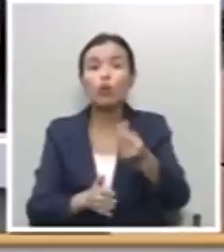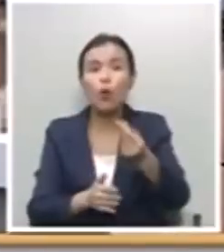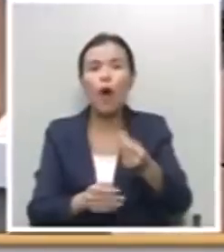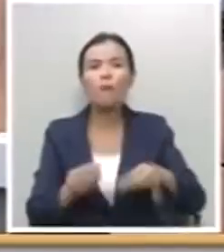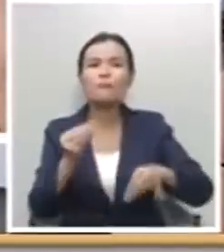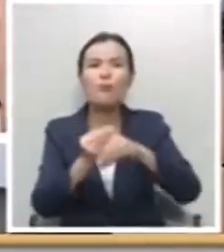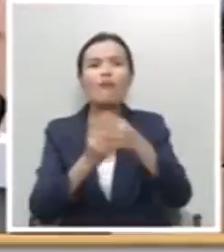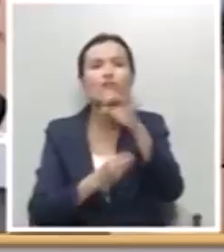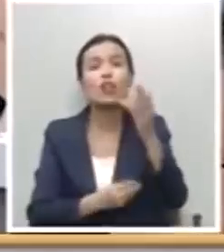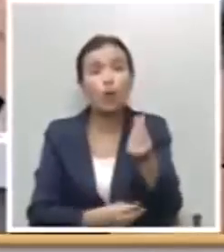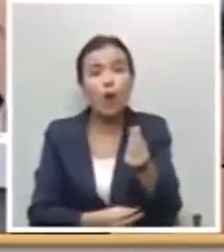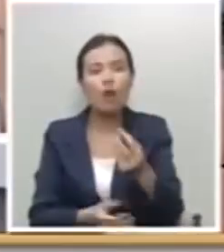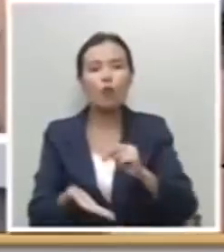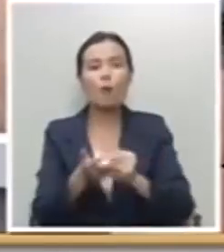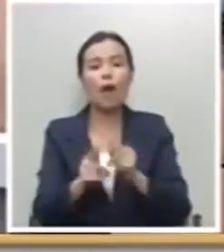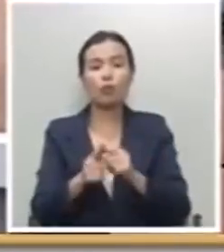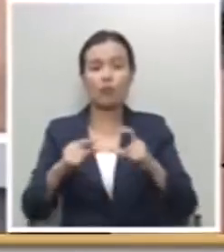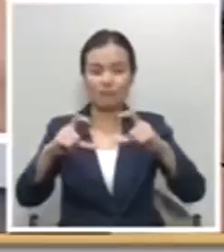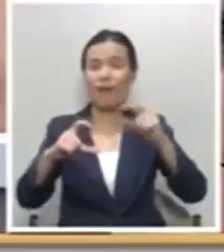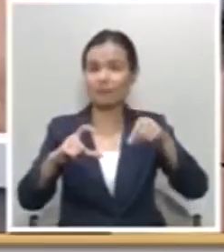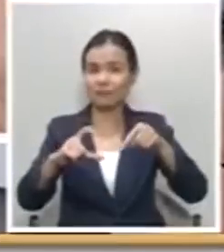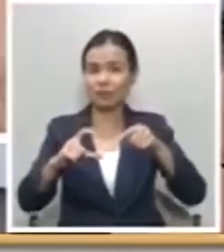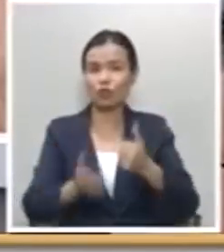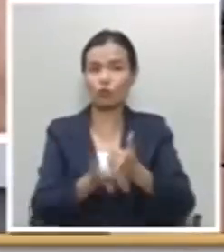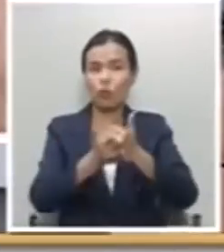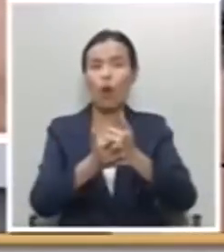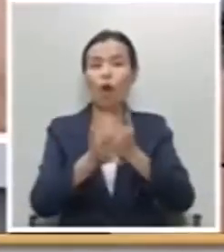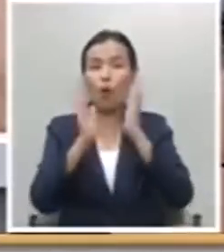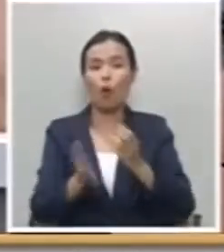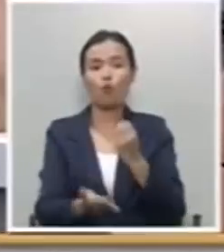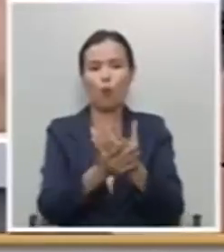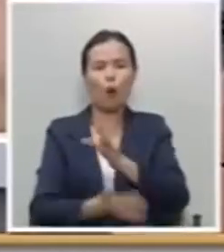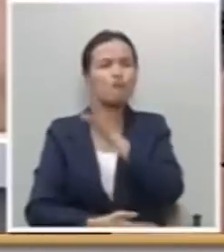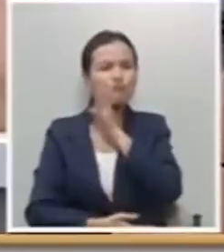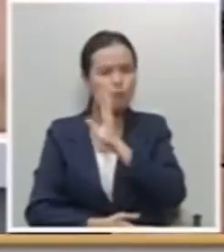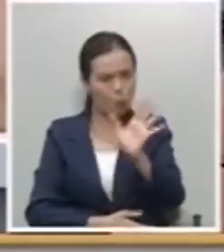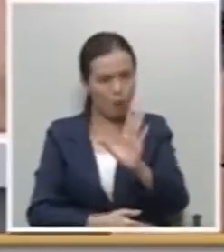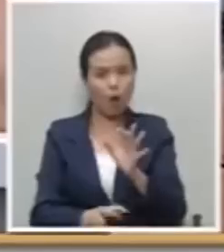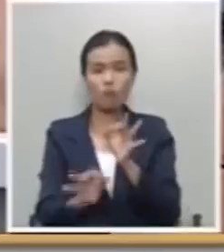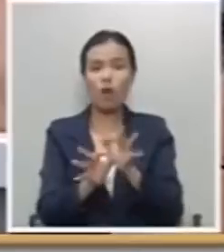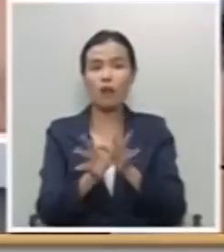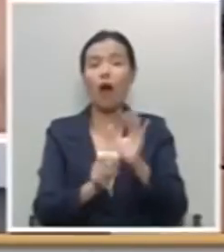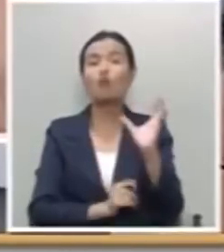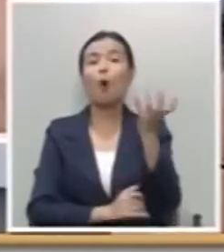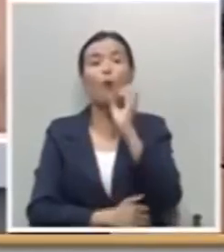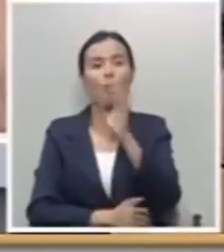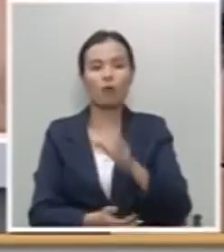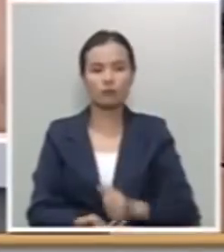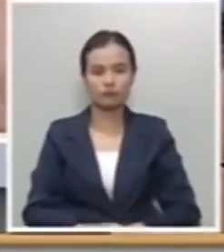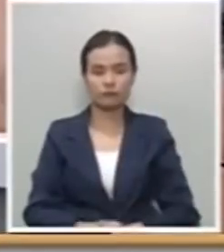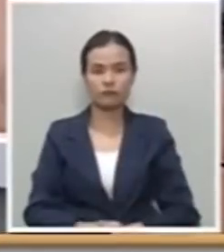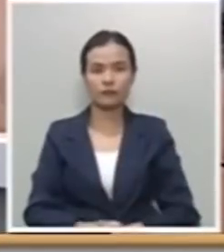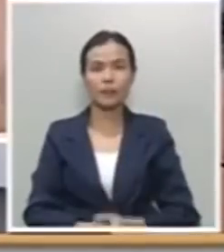ไหร่นี่คือระบบ e-wallet ที่บอกนี่แหละครับมันเอื้อเจ้าสัวอย่ามาโกหกกันวันที่ธนาคารโลกบอกว่าไงครับ